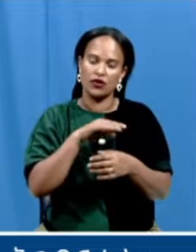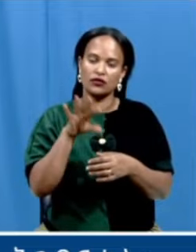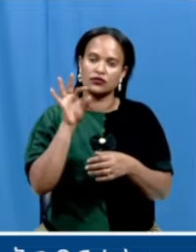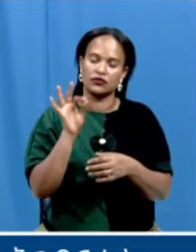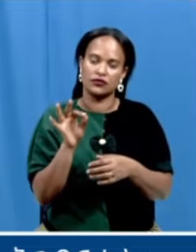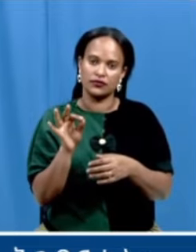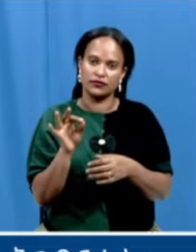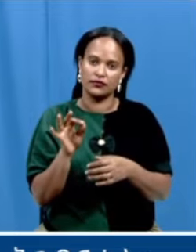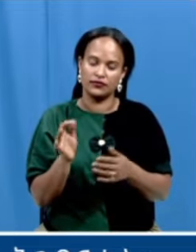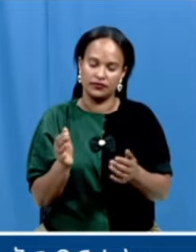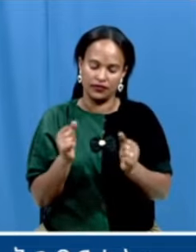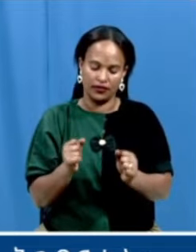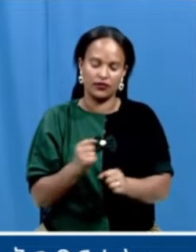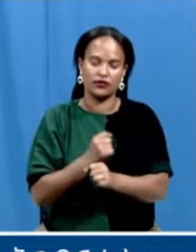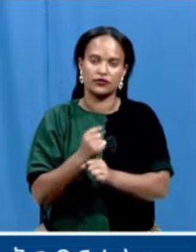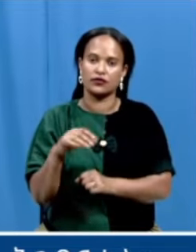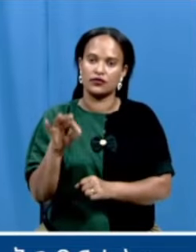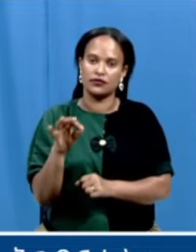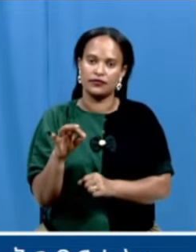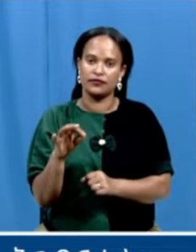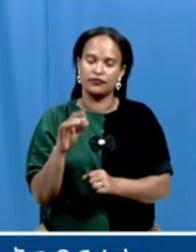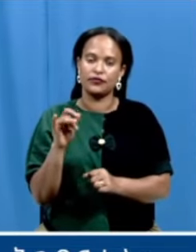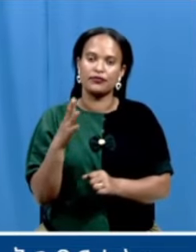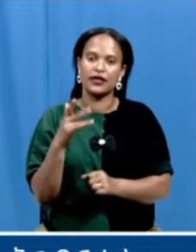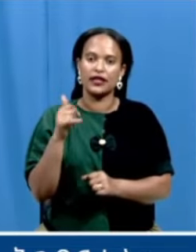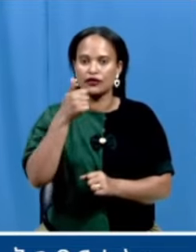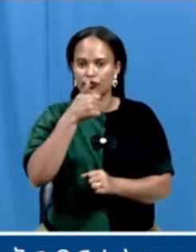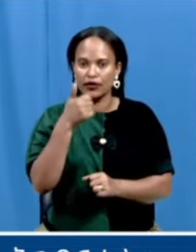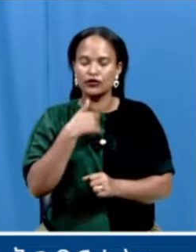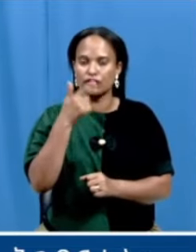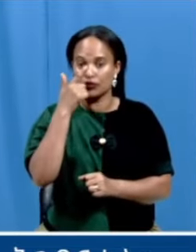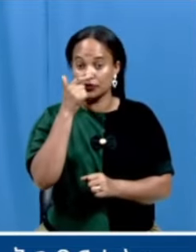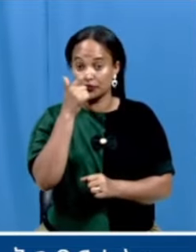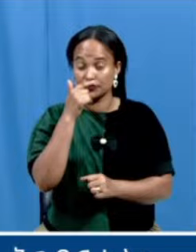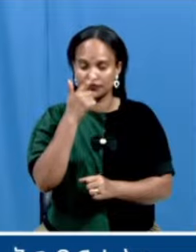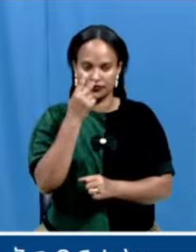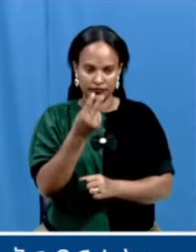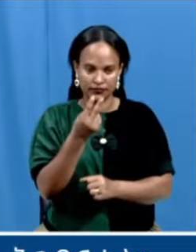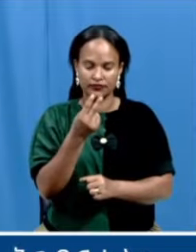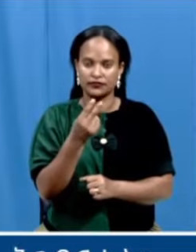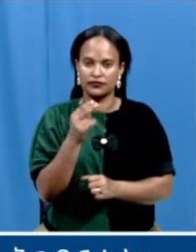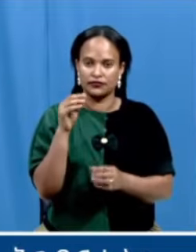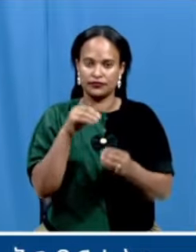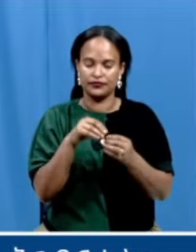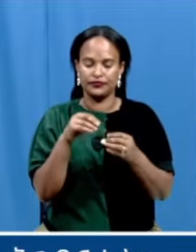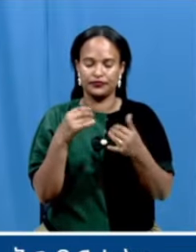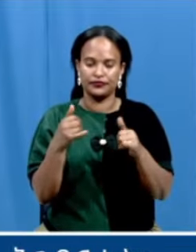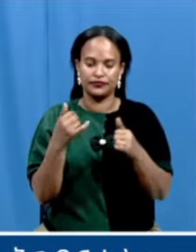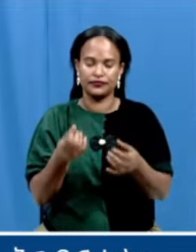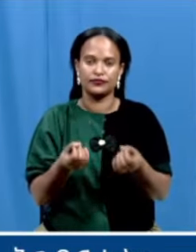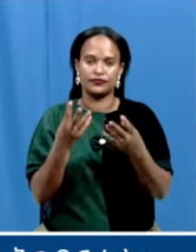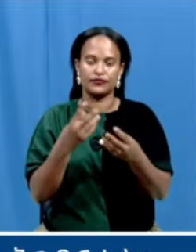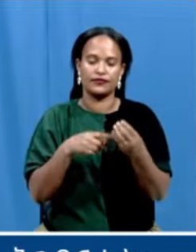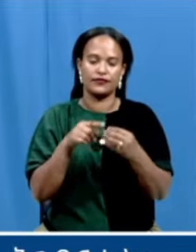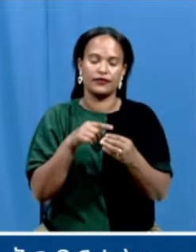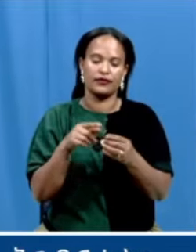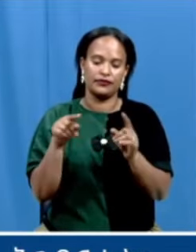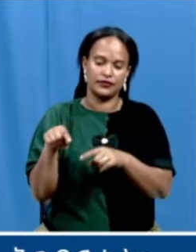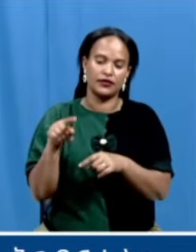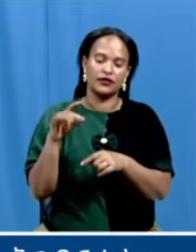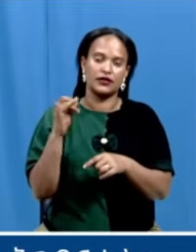ዝርከብ ያው በርቲዕና ስርሐ እዩ ዝርከብ ኣብ ፕሪምየር ሊግ ኢትዮጵያ ዘሎ ልምድታት ብምዕዛብን ከምኡውን ዝበዝሑ ተፃወቲ ካብ ከባቢና ብምምፃእን